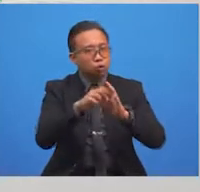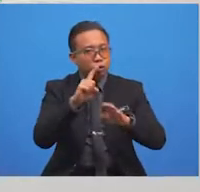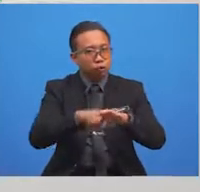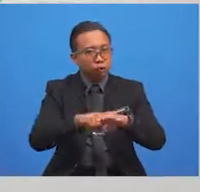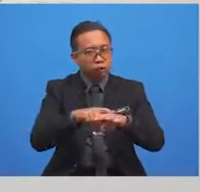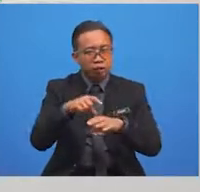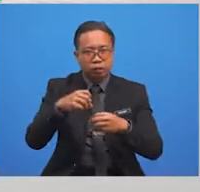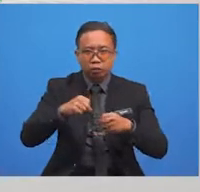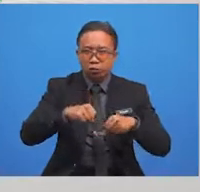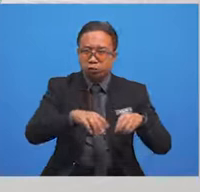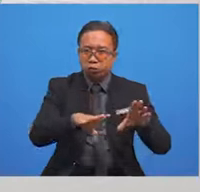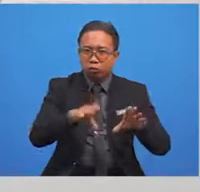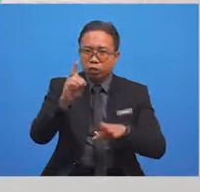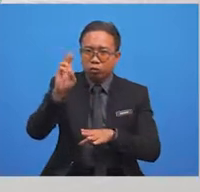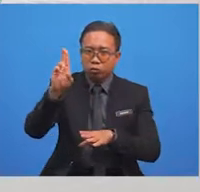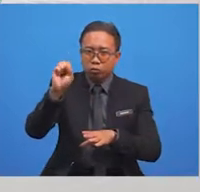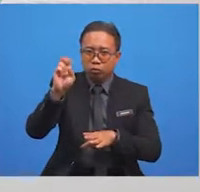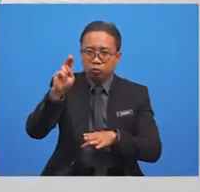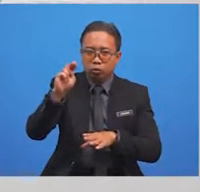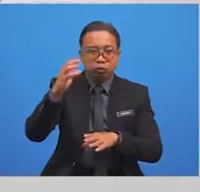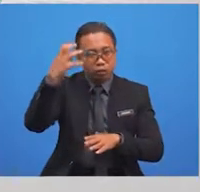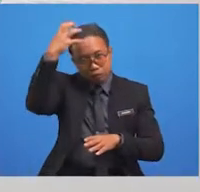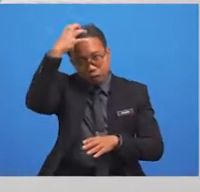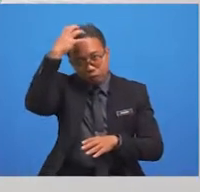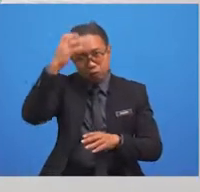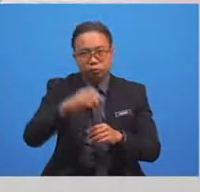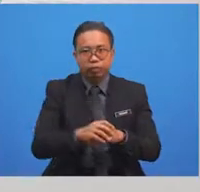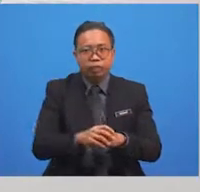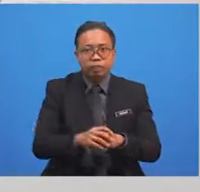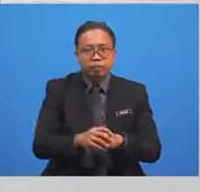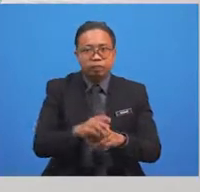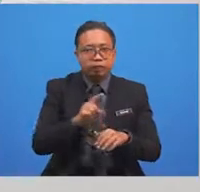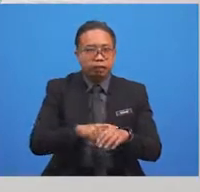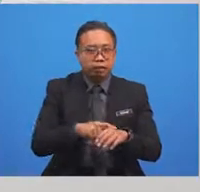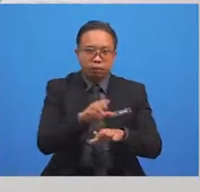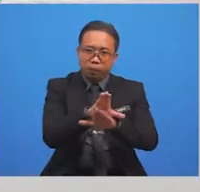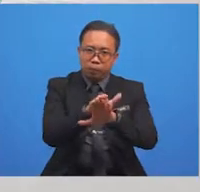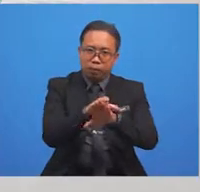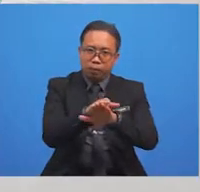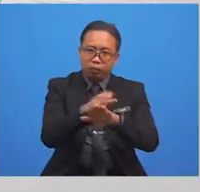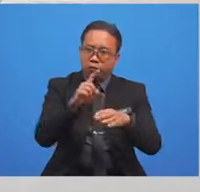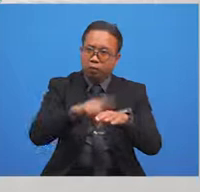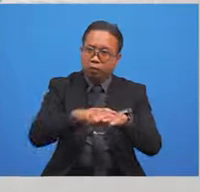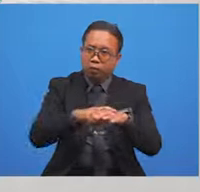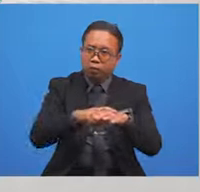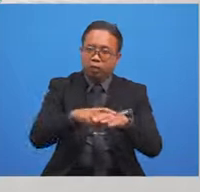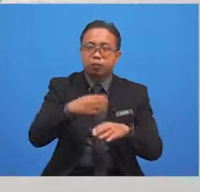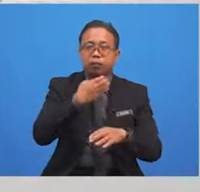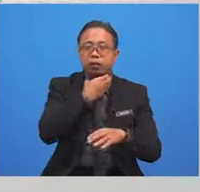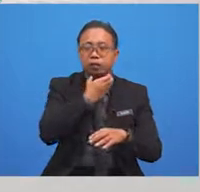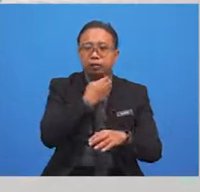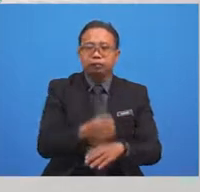Sungai Dusun, Selangor dan pusat konservasi dan penerangan penyu di Segari